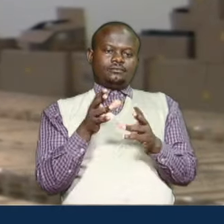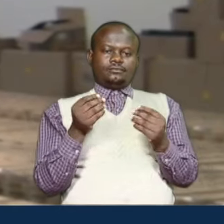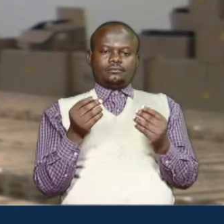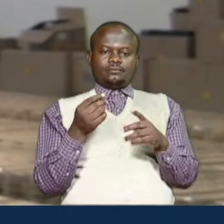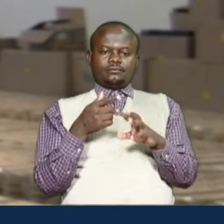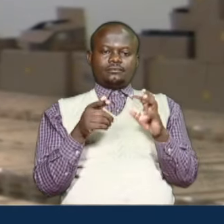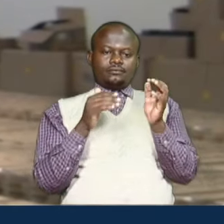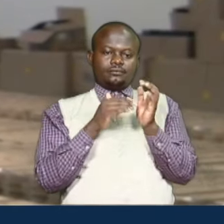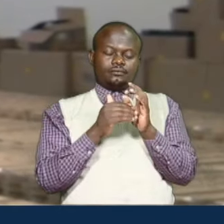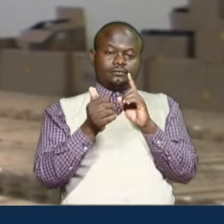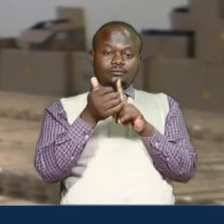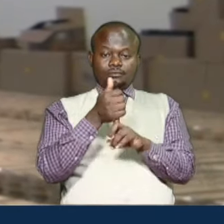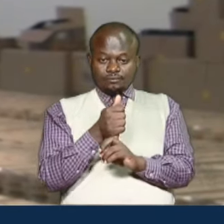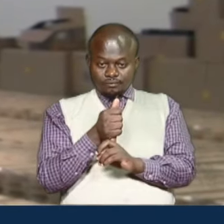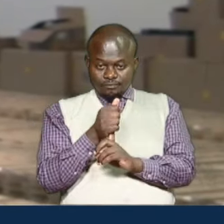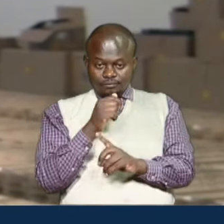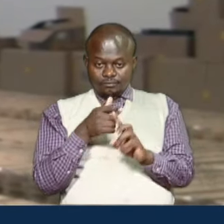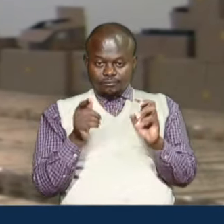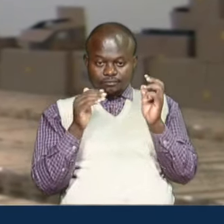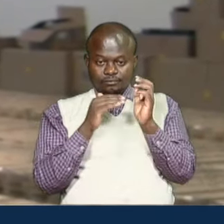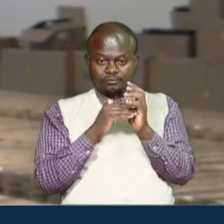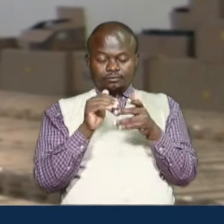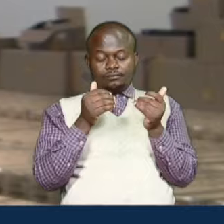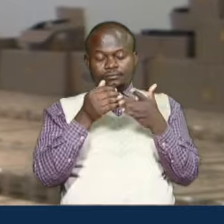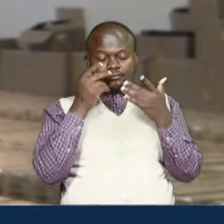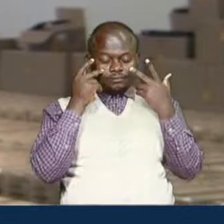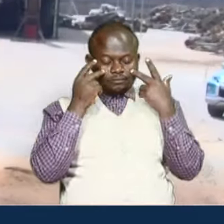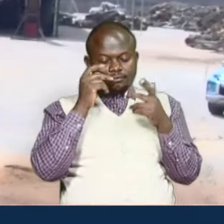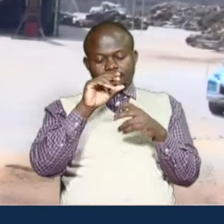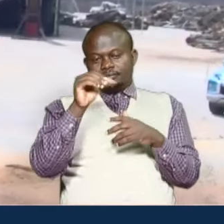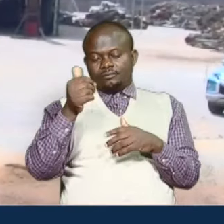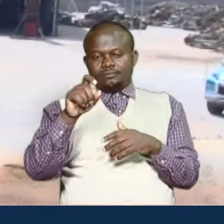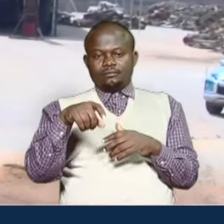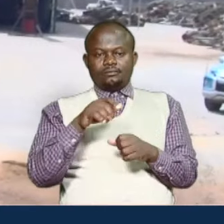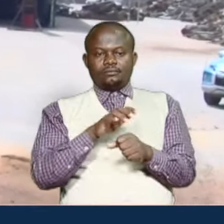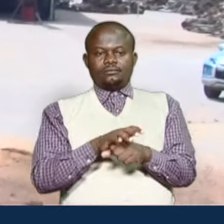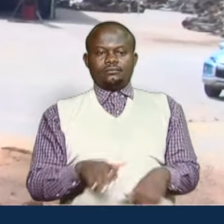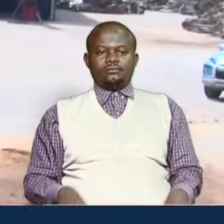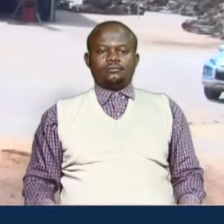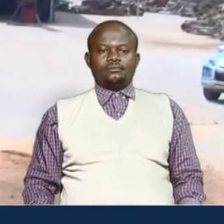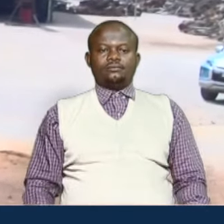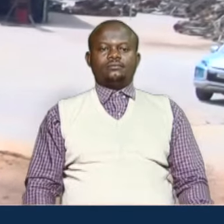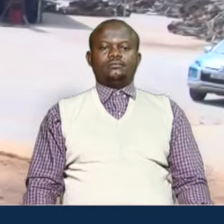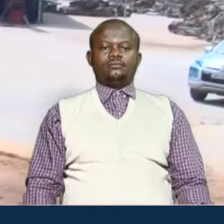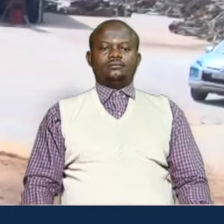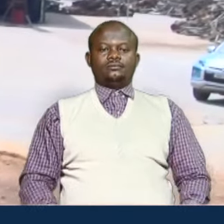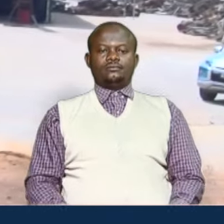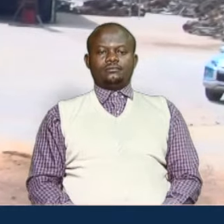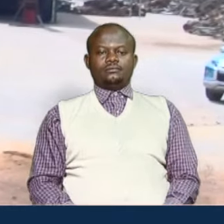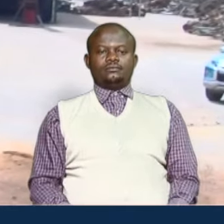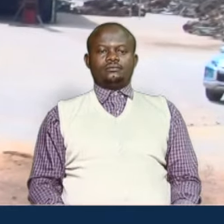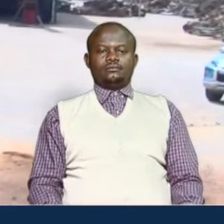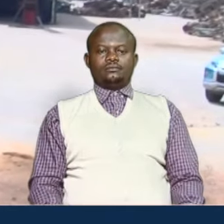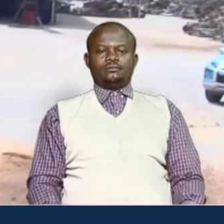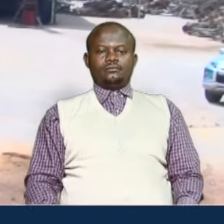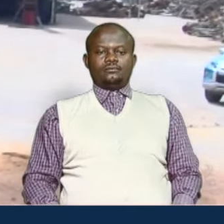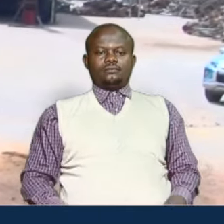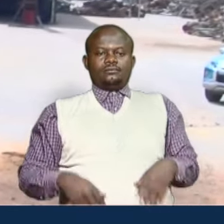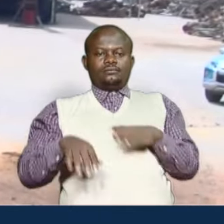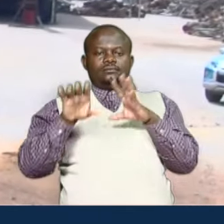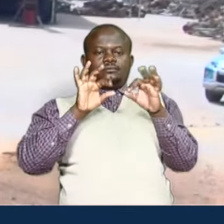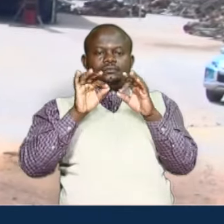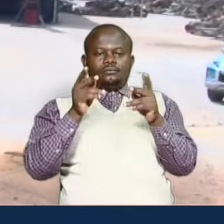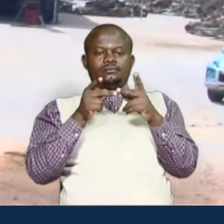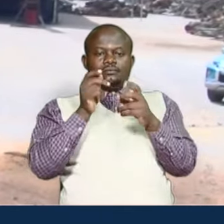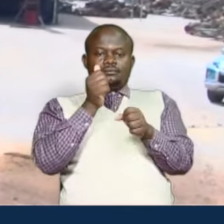kandi twabigezeho ndetse tubona n'ibyo twari dukeneye byose. The environment is very good. duhitemo